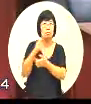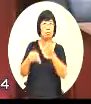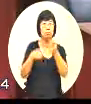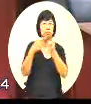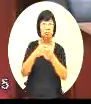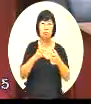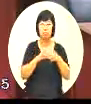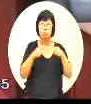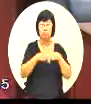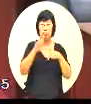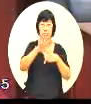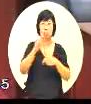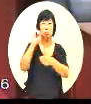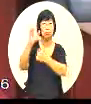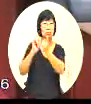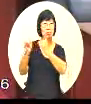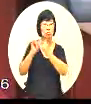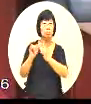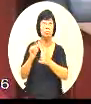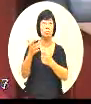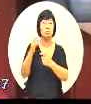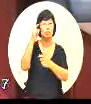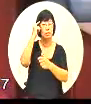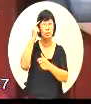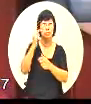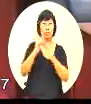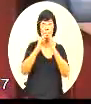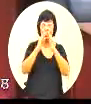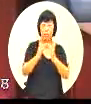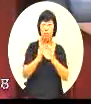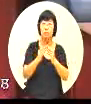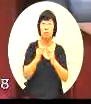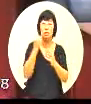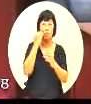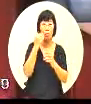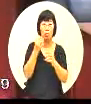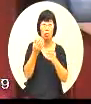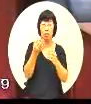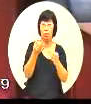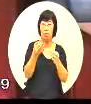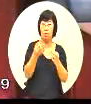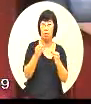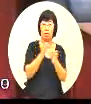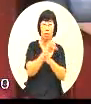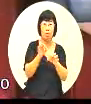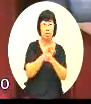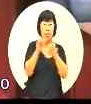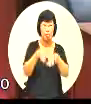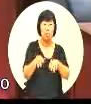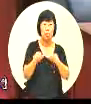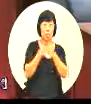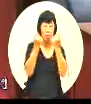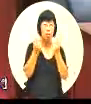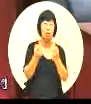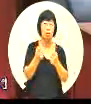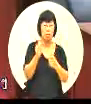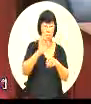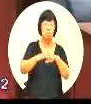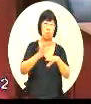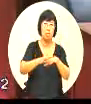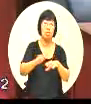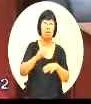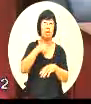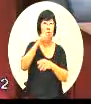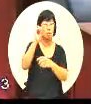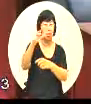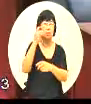民讲，不要认为城市不会破产，美国底特律就破产了。好、哦，不要这样觉得啦，因为我们的债务，我